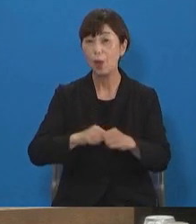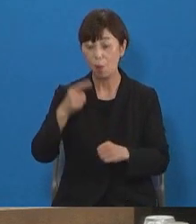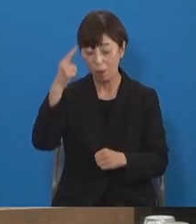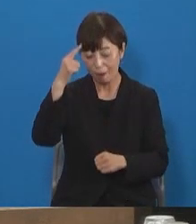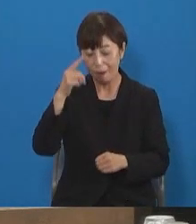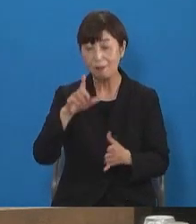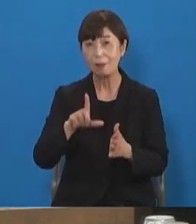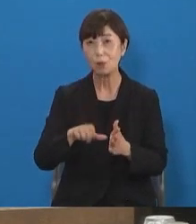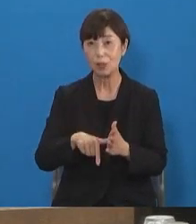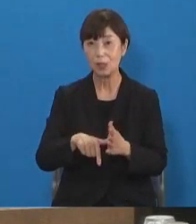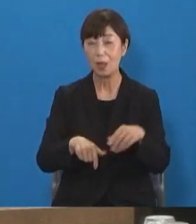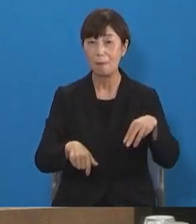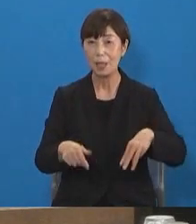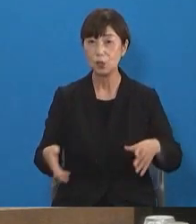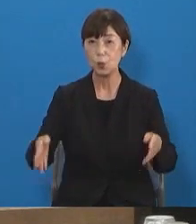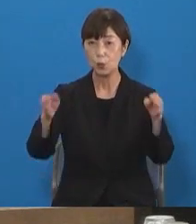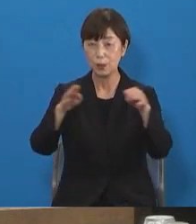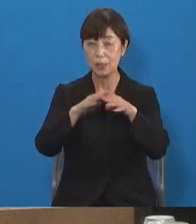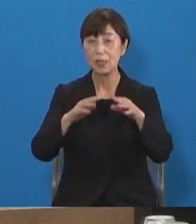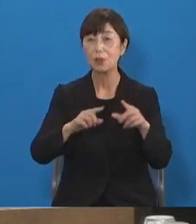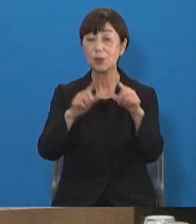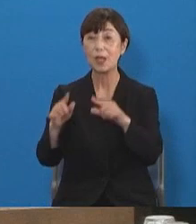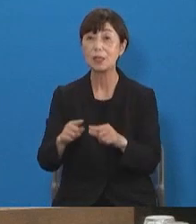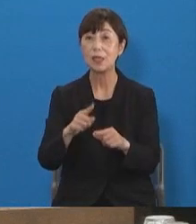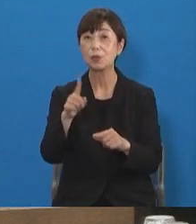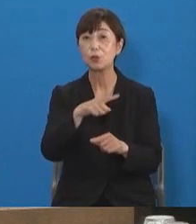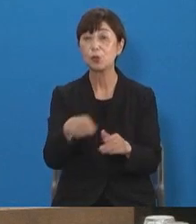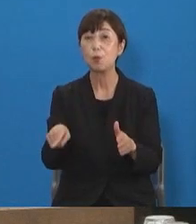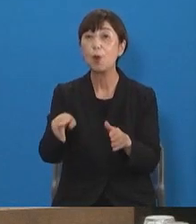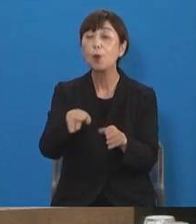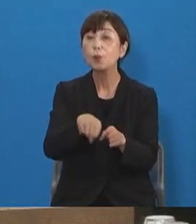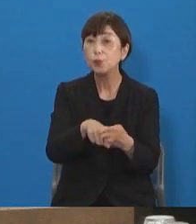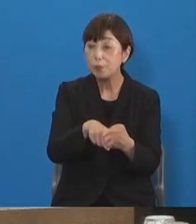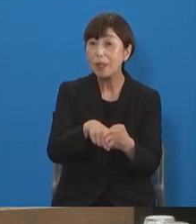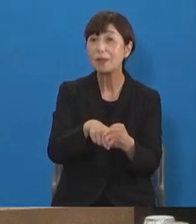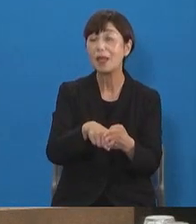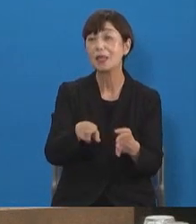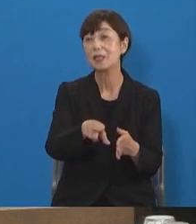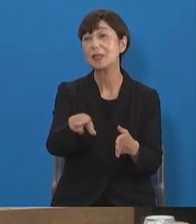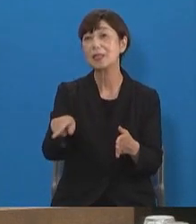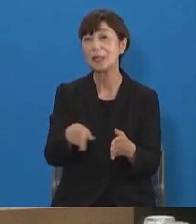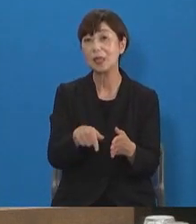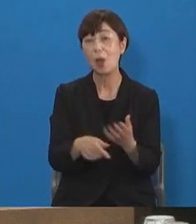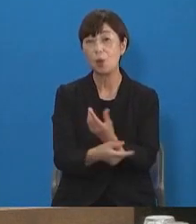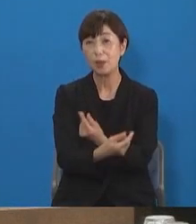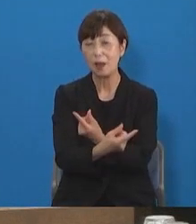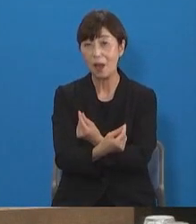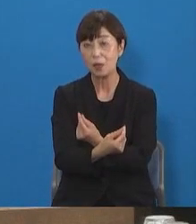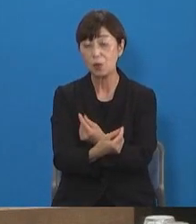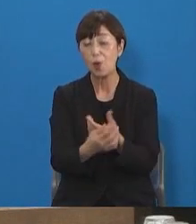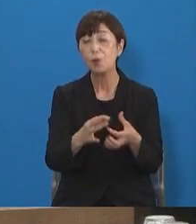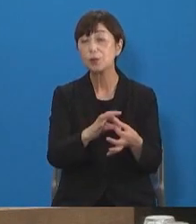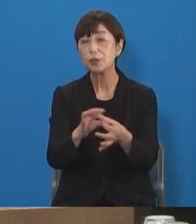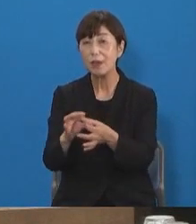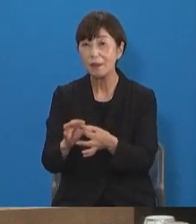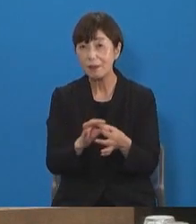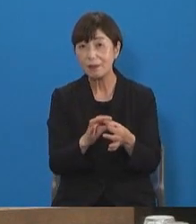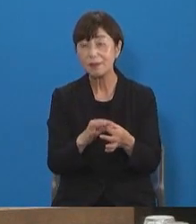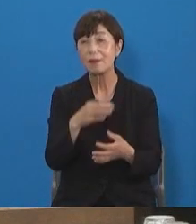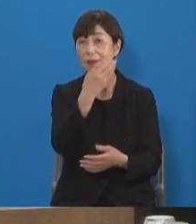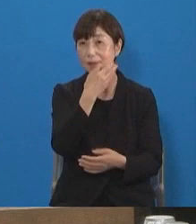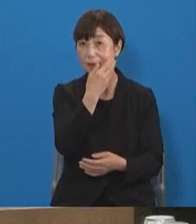き、マンションにお住まいの方も含めた地域における住民同士のつながりが重要と考え